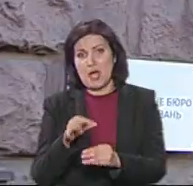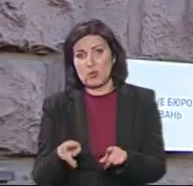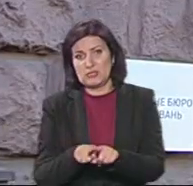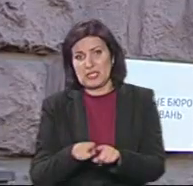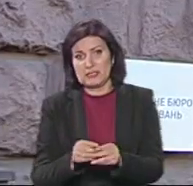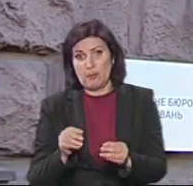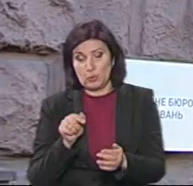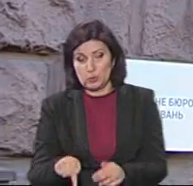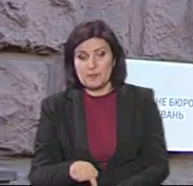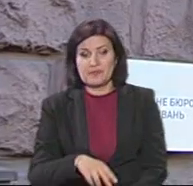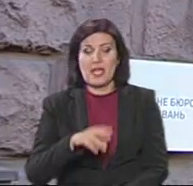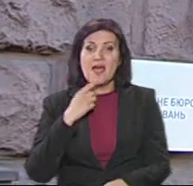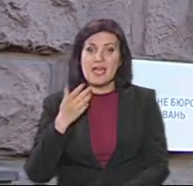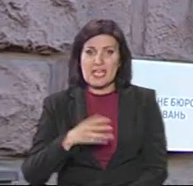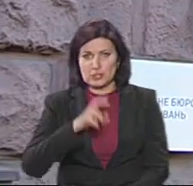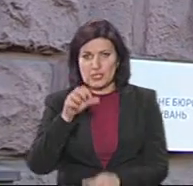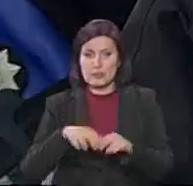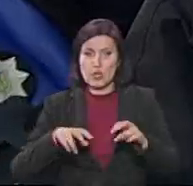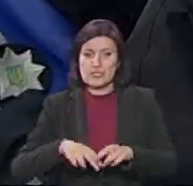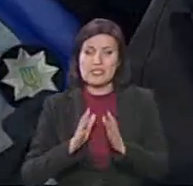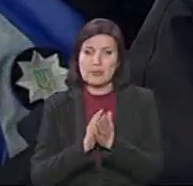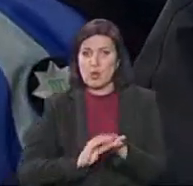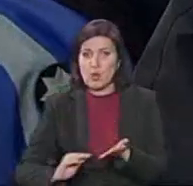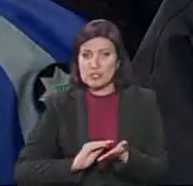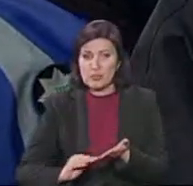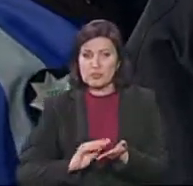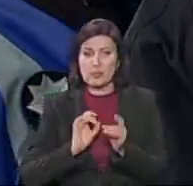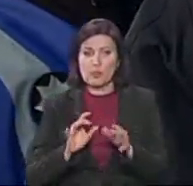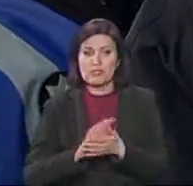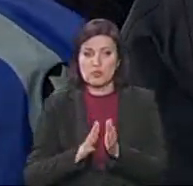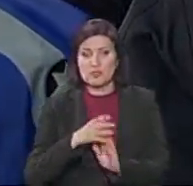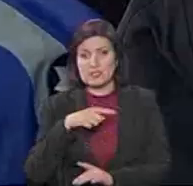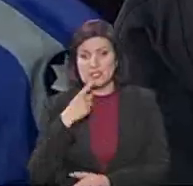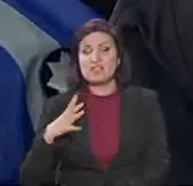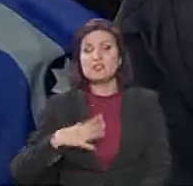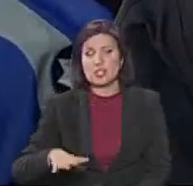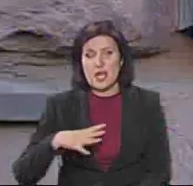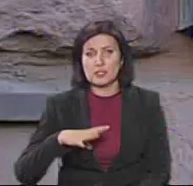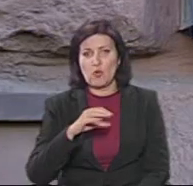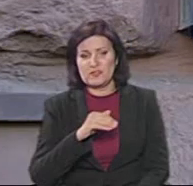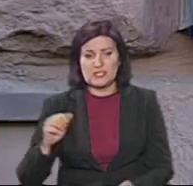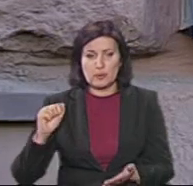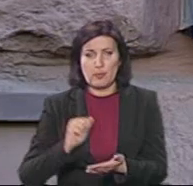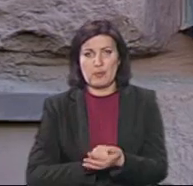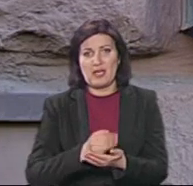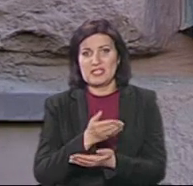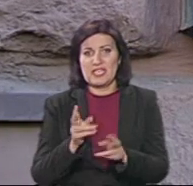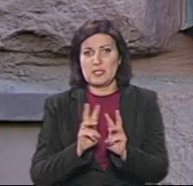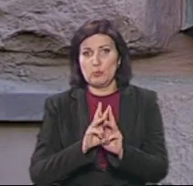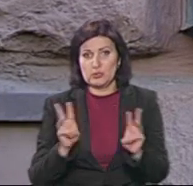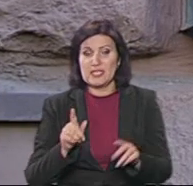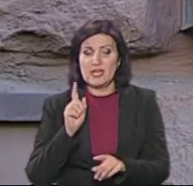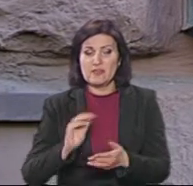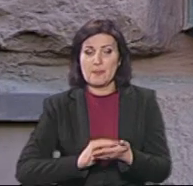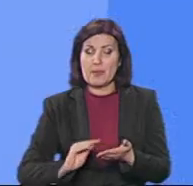тут. Речник Держбюро розслідувань на прохання кореспондентів прокоментувати ситуацію сказав чекати офіційної публікації на їхньому сайті.